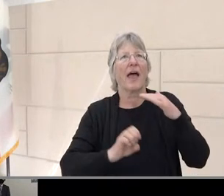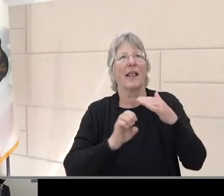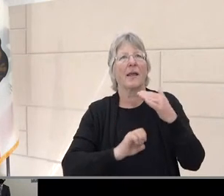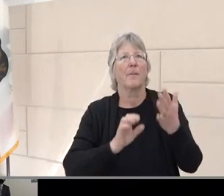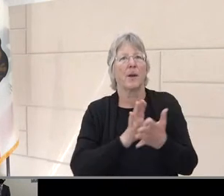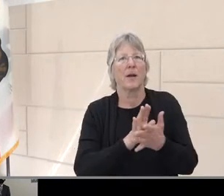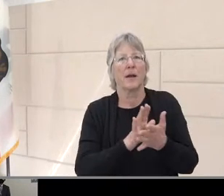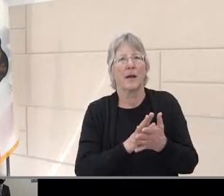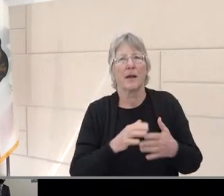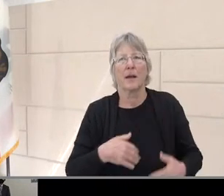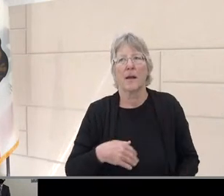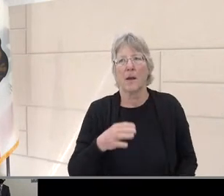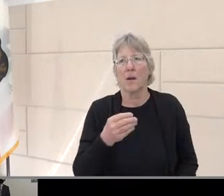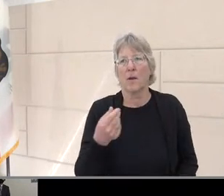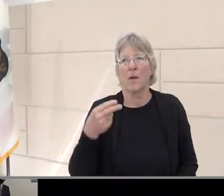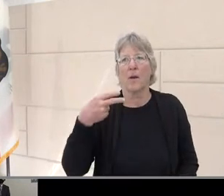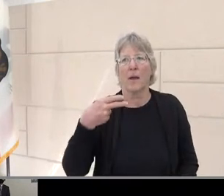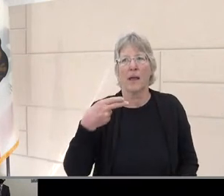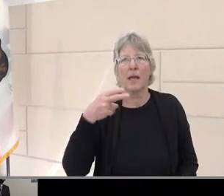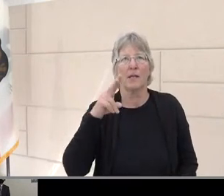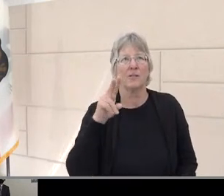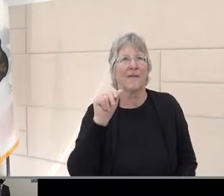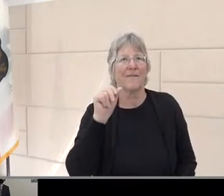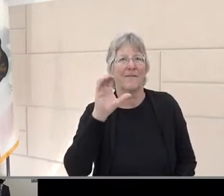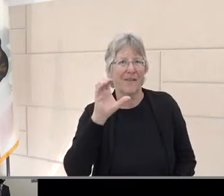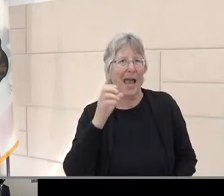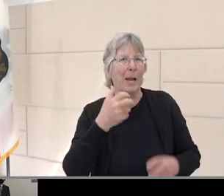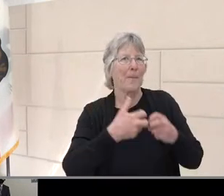ទៅតាមសាលាបឋមសិក្សា